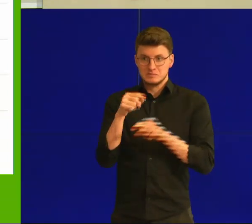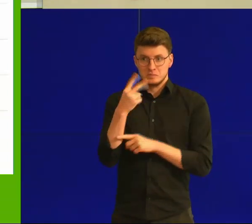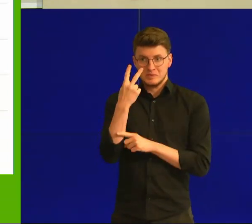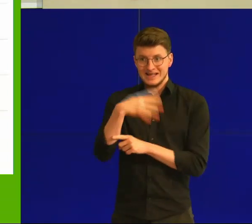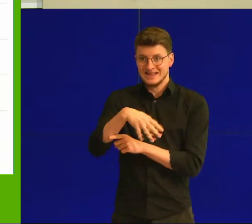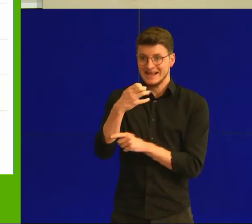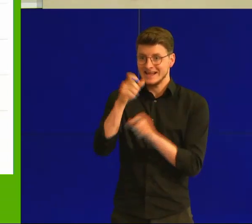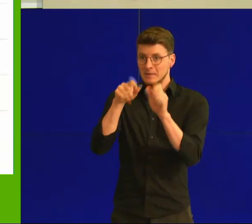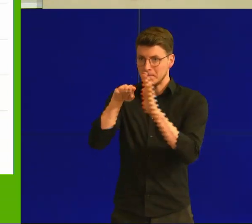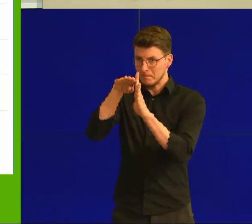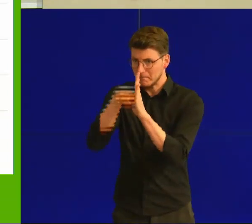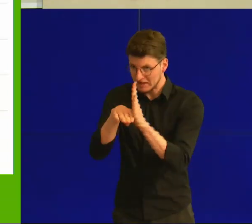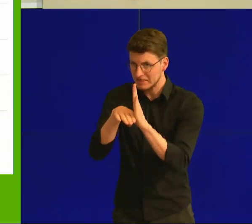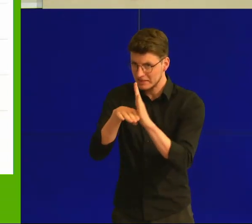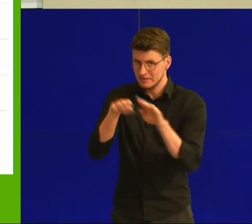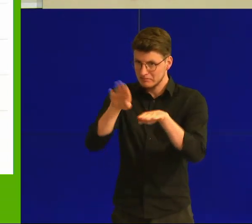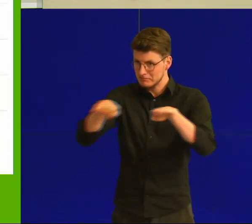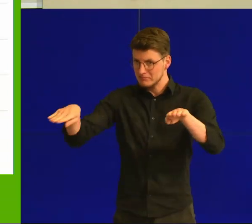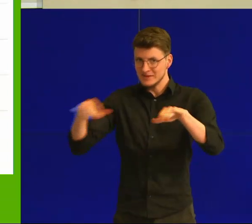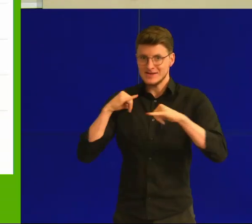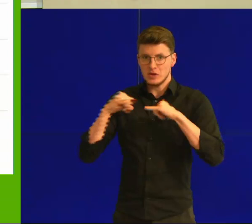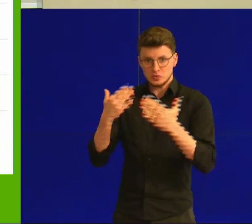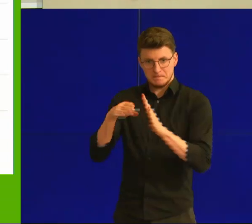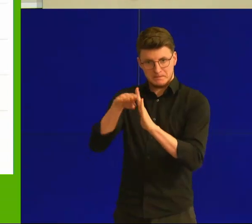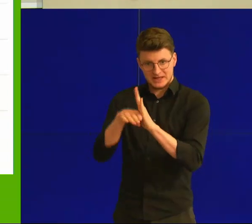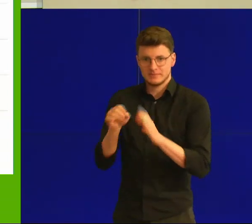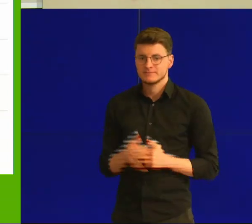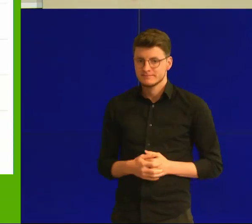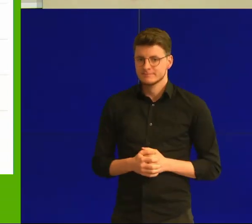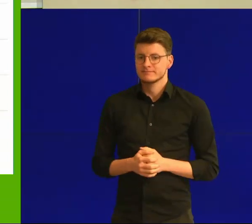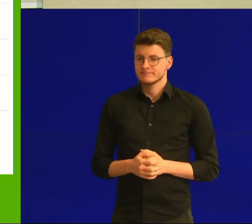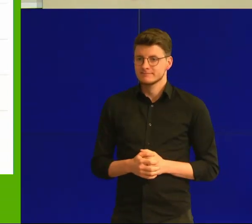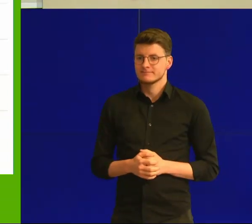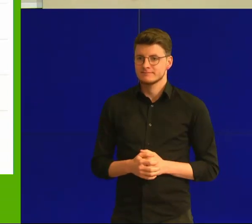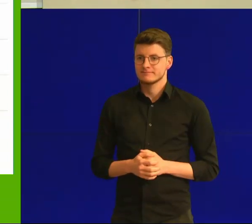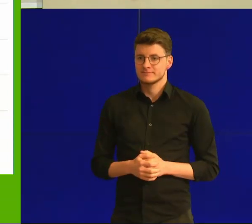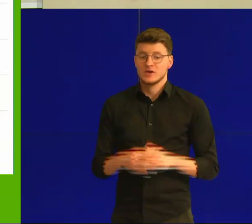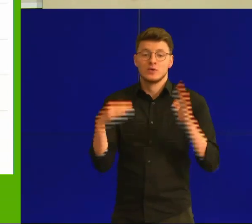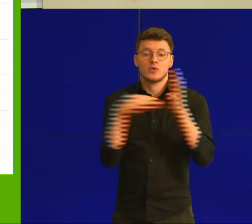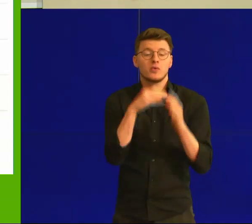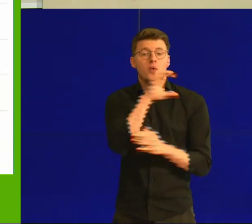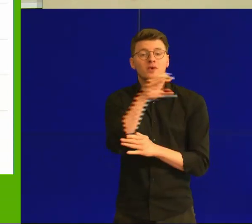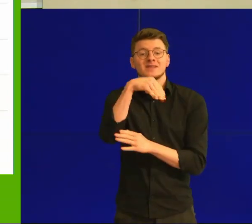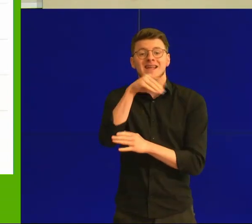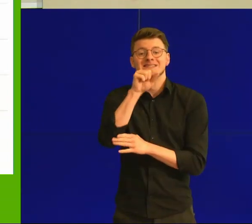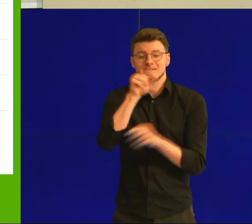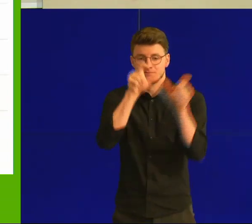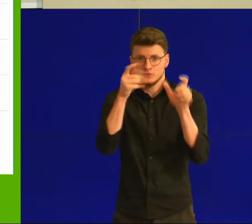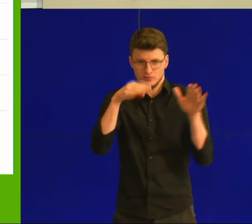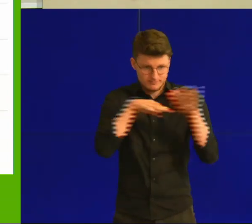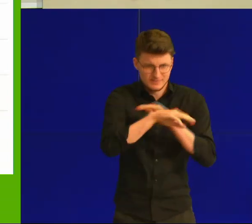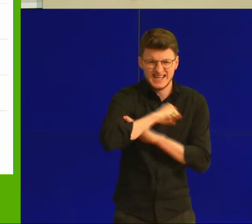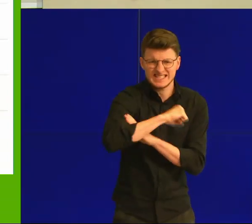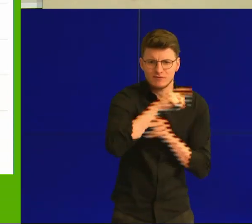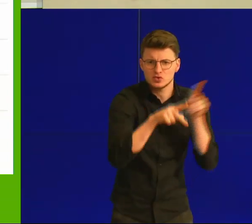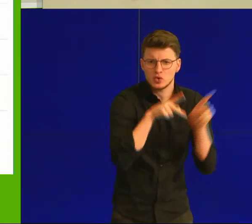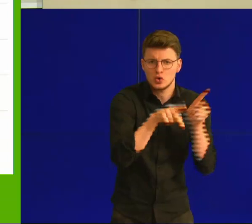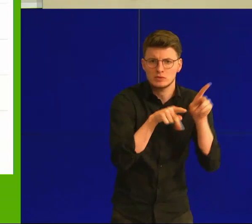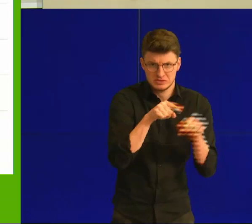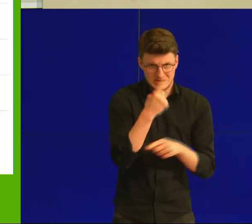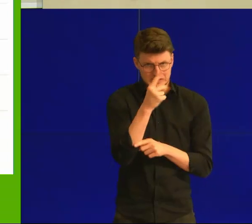vendrely doses en trop night in patients trop intensive jours heureux dans des sandales in fine pointe et